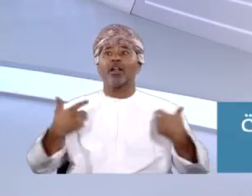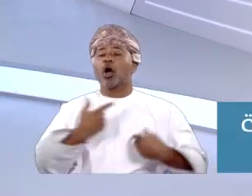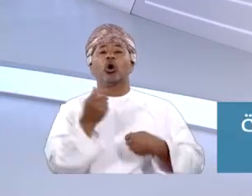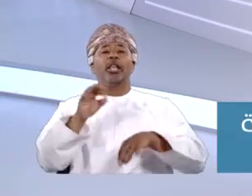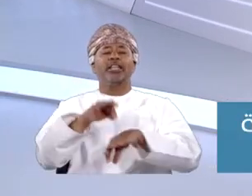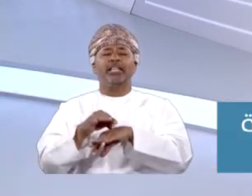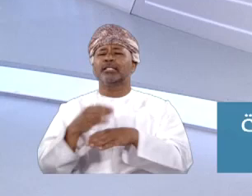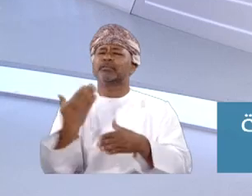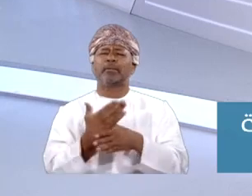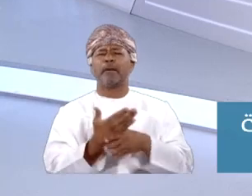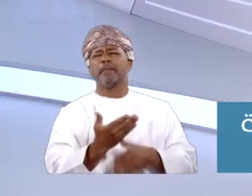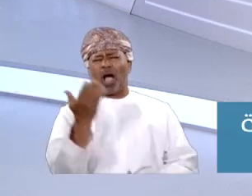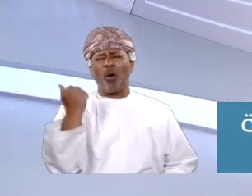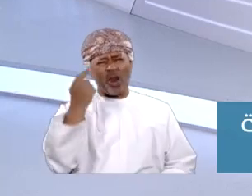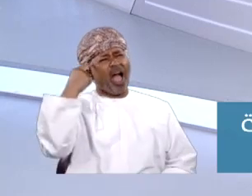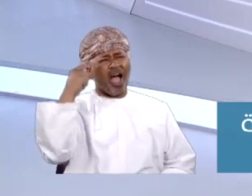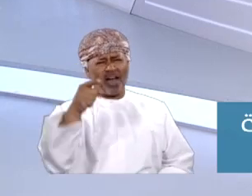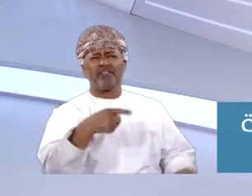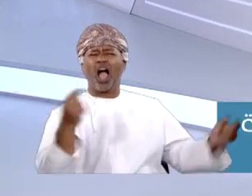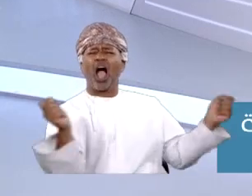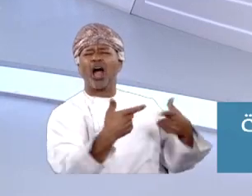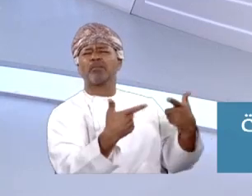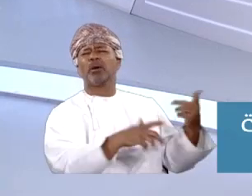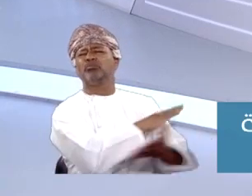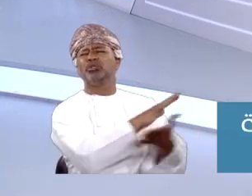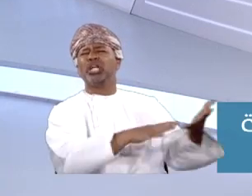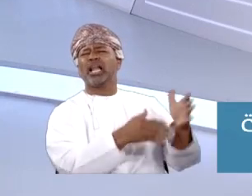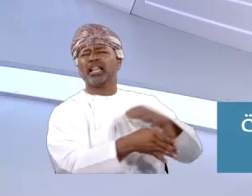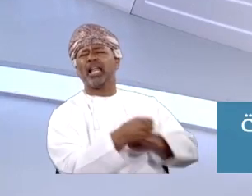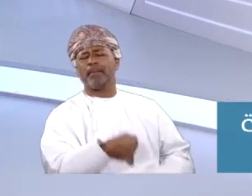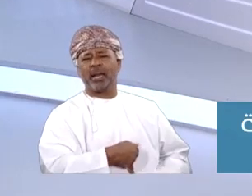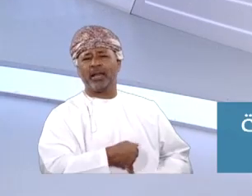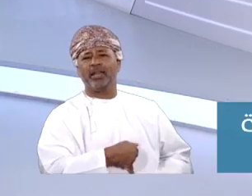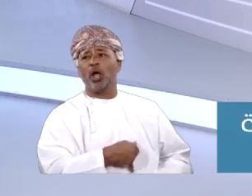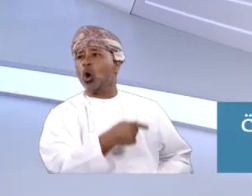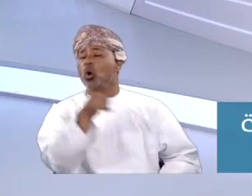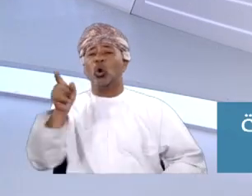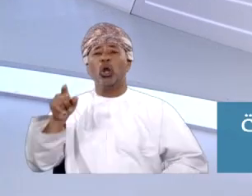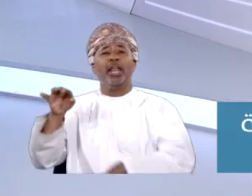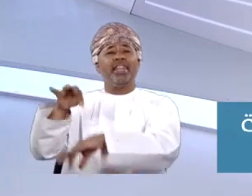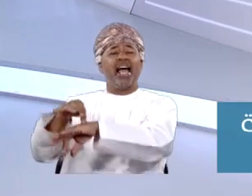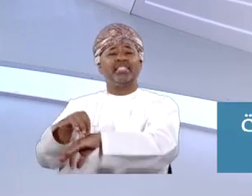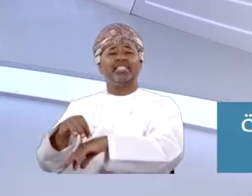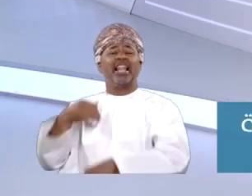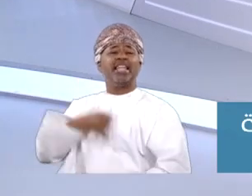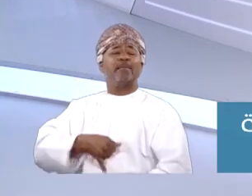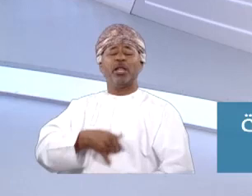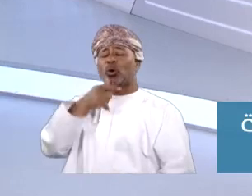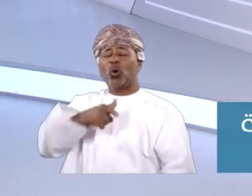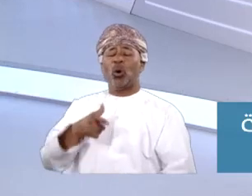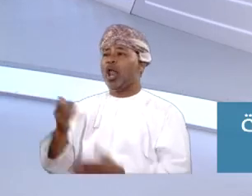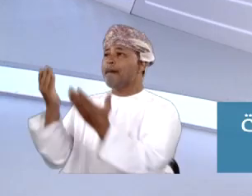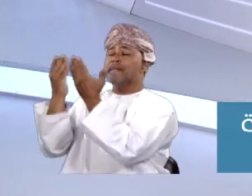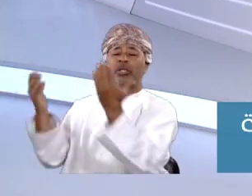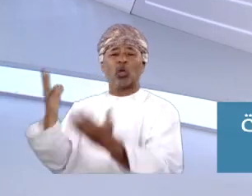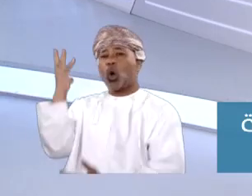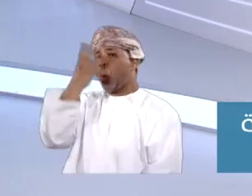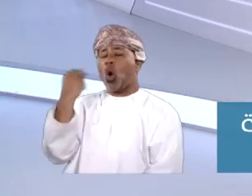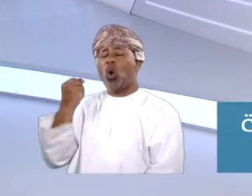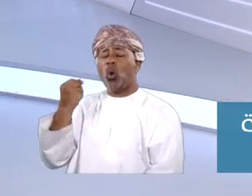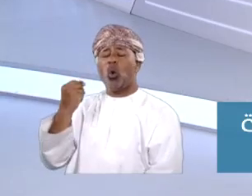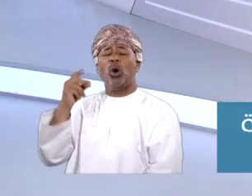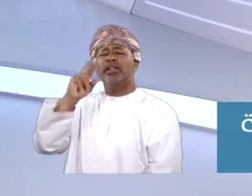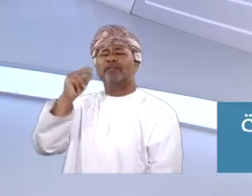في ظل الأوضاع التي يمرون بها. اليمنيون يعبرون عن سعادتهم ويقولون إن العرض كان بمثابة